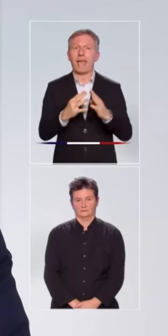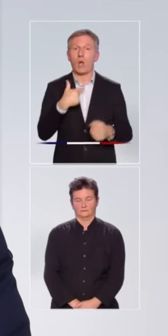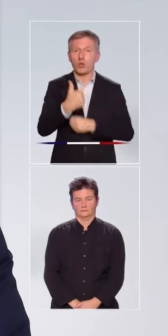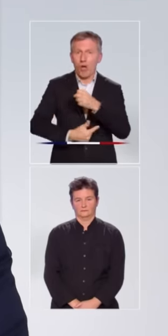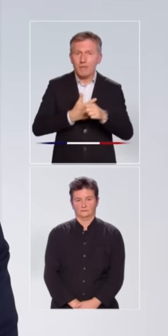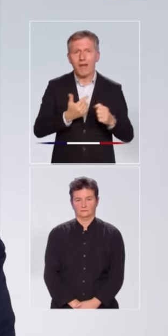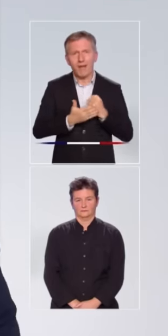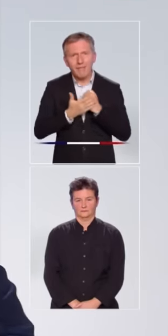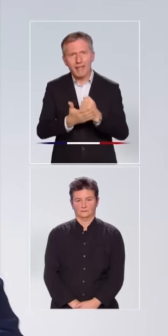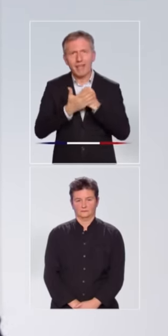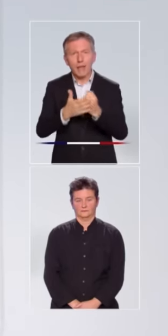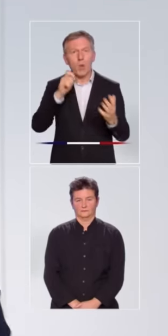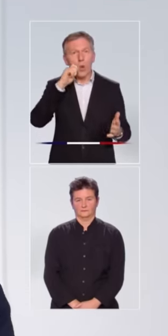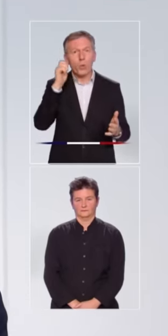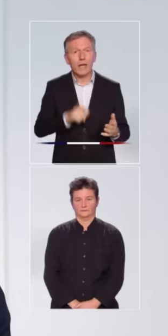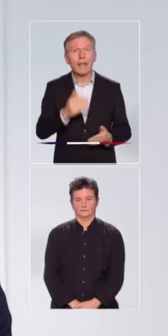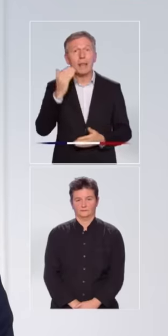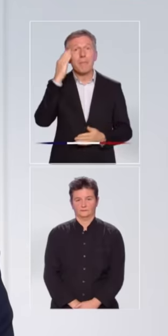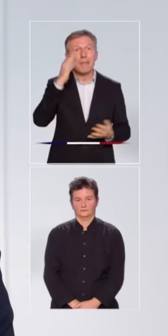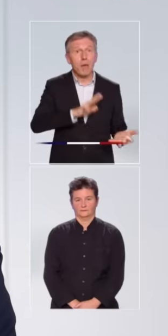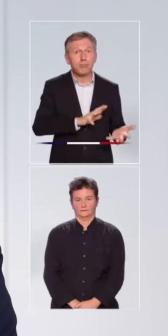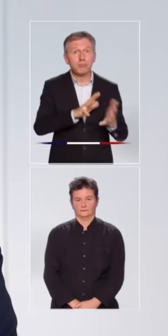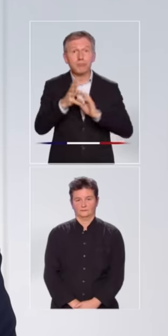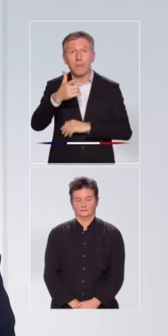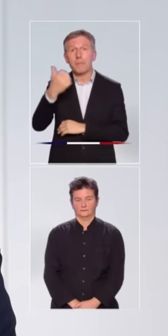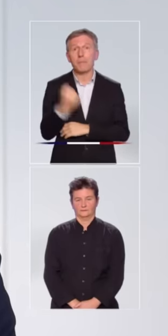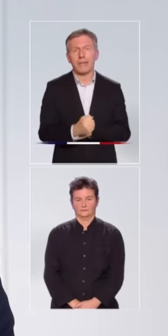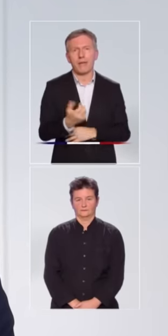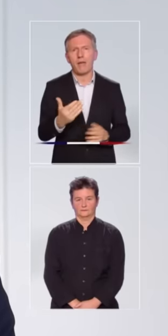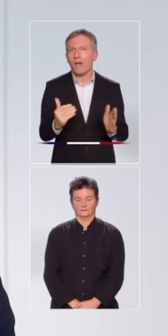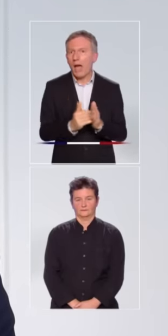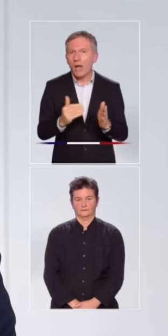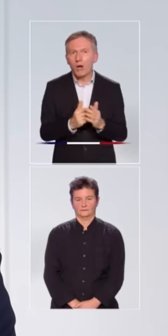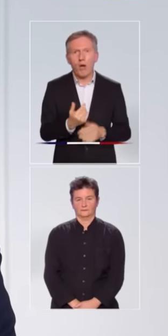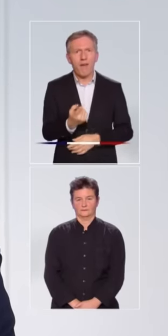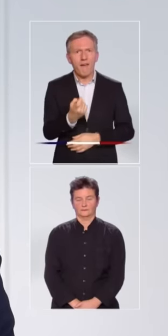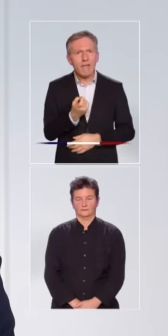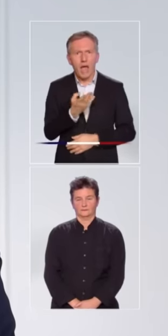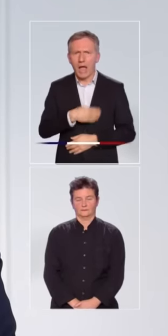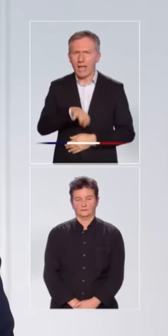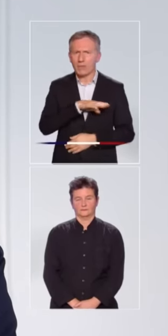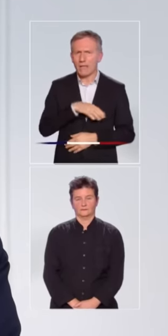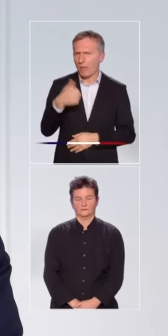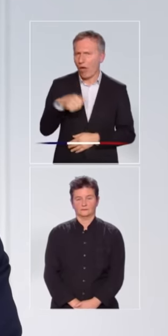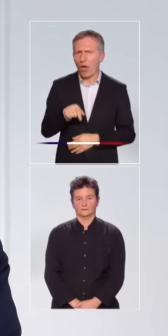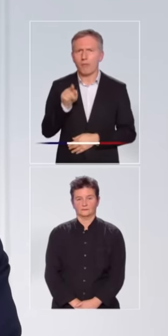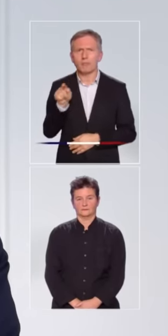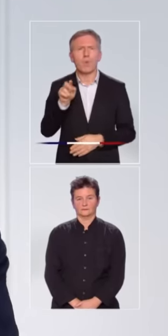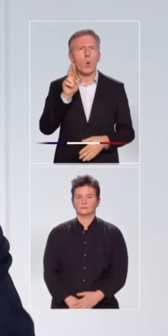l'Ukraine. Et si les choses devaient dégénérer, ça ne serait une fois encore que la responsabilité de la